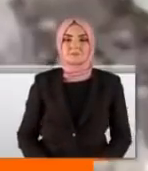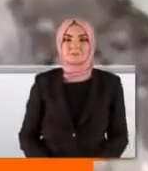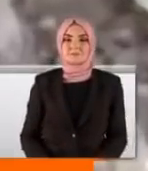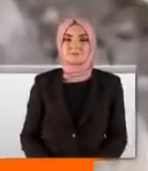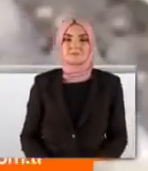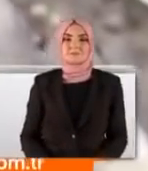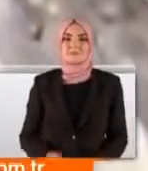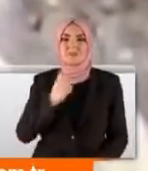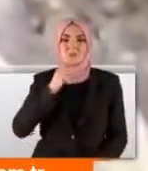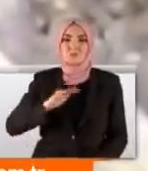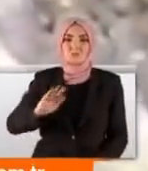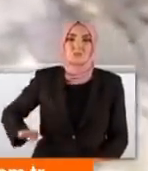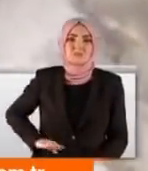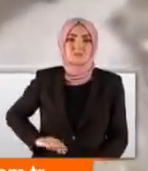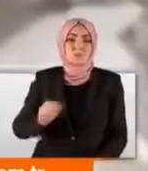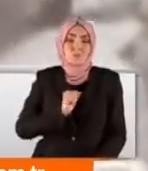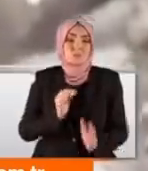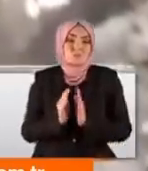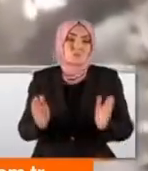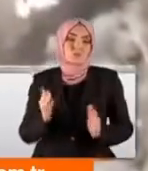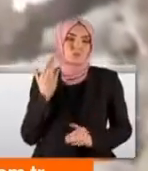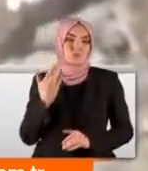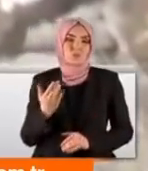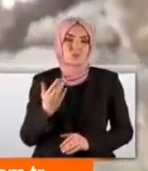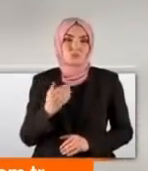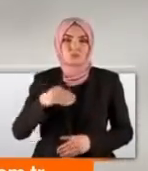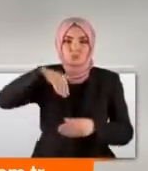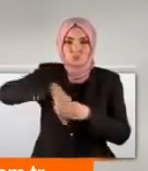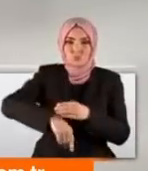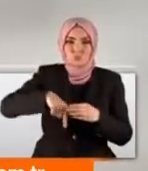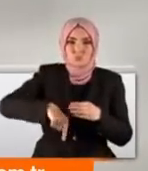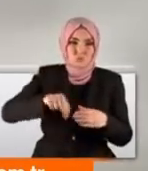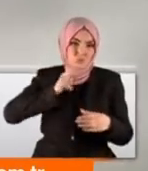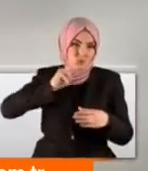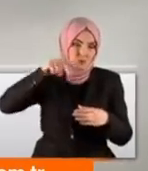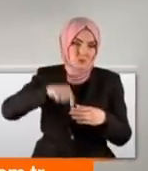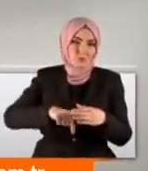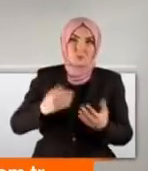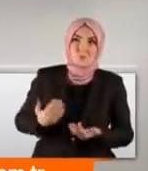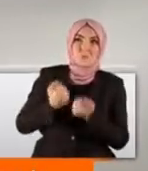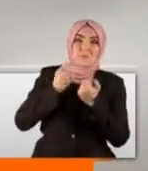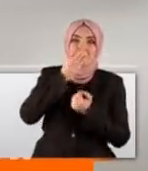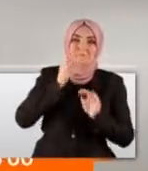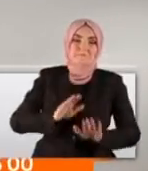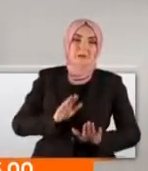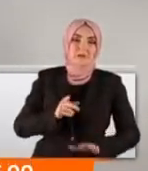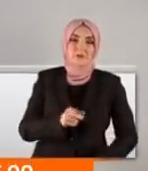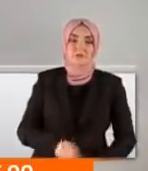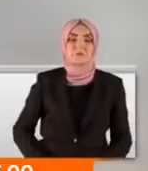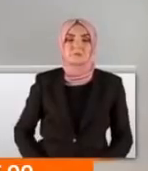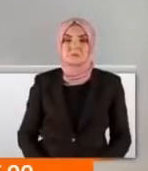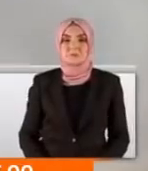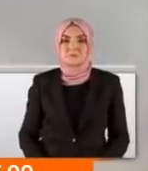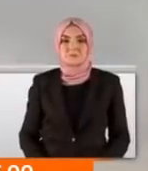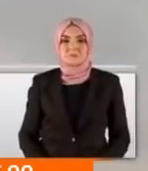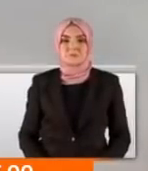Bakma bana. Küçük kız çok korkmuştu. Evet, kuyunun dibinde kurtarılmayı bekliyordu. Geldim. Yukarı bakma.